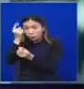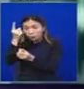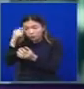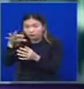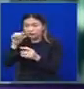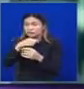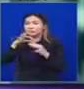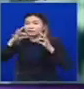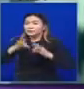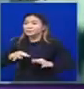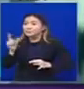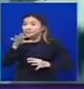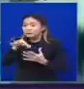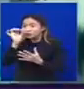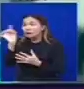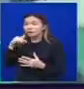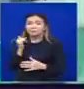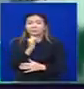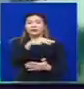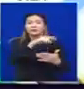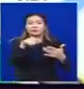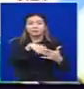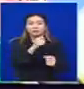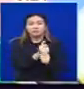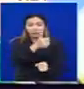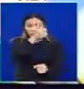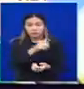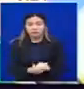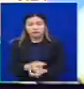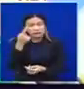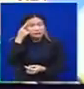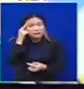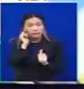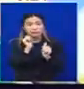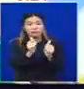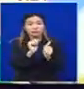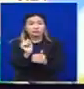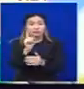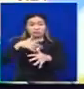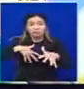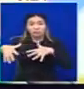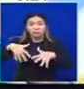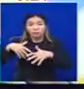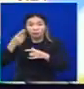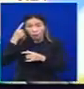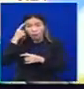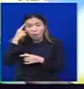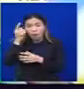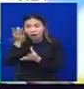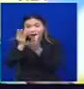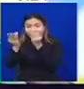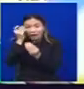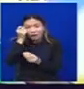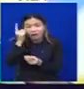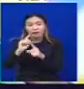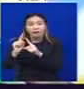วก็ตัดสินใจยังไงก่อนที่จะถึงวันออกเสียงประชามติอะค่ะ ดีค่ะประชาชนจะได้รับทราบหลายอย่างดี